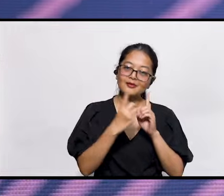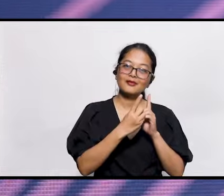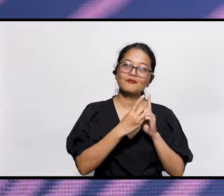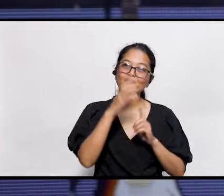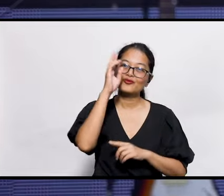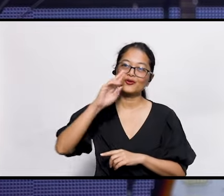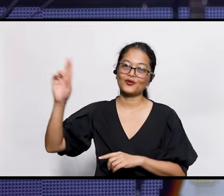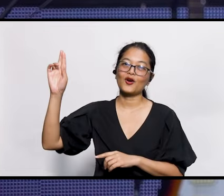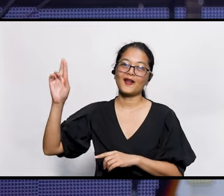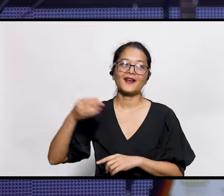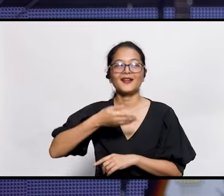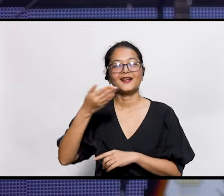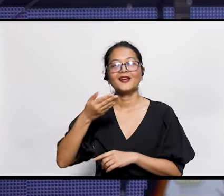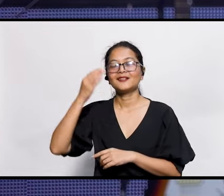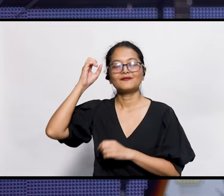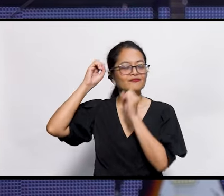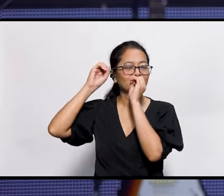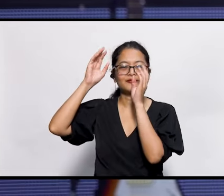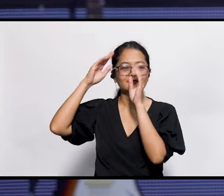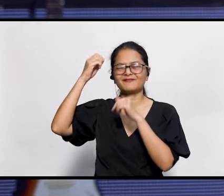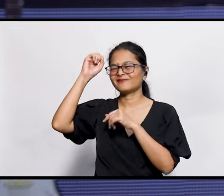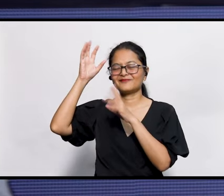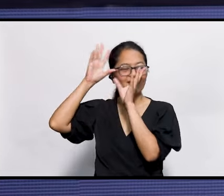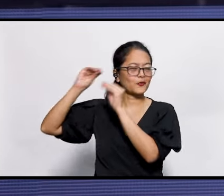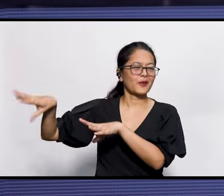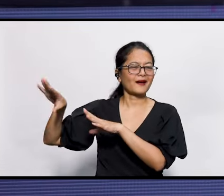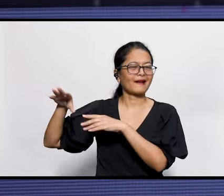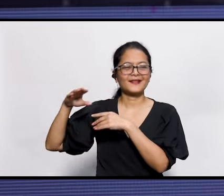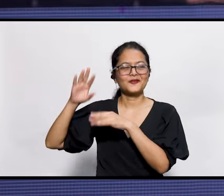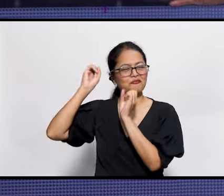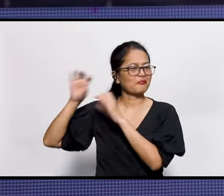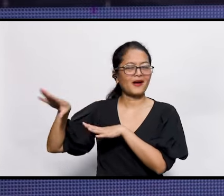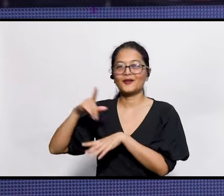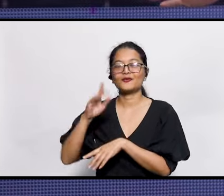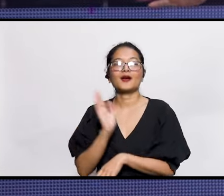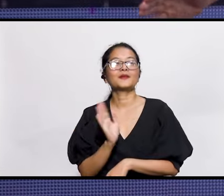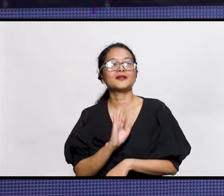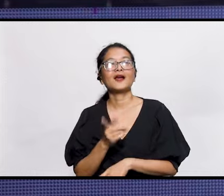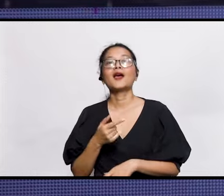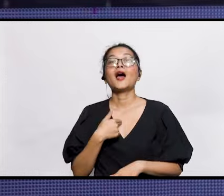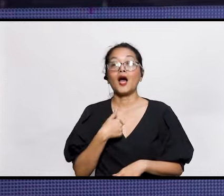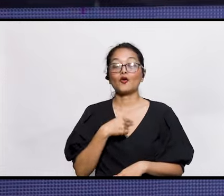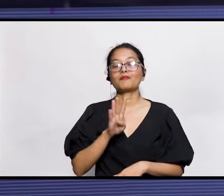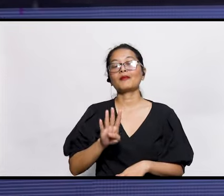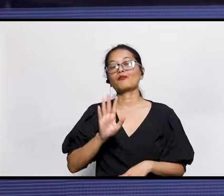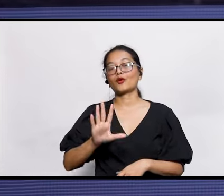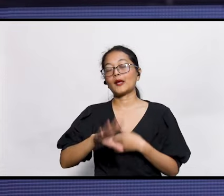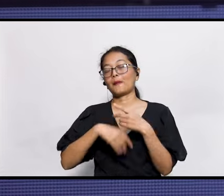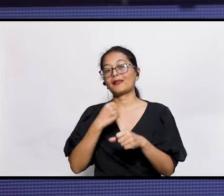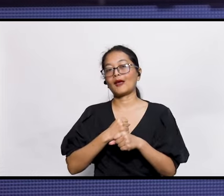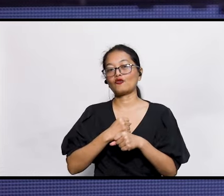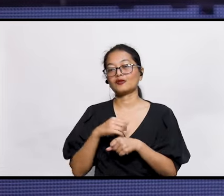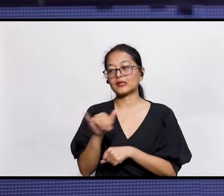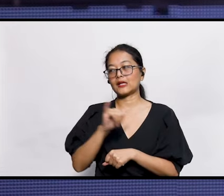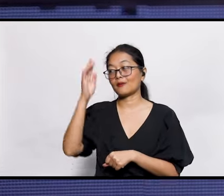anda tidak bisa lupakan itu I can tell you 45 tahun perjalanan saya bersama Tuhan encounter